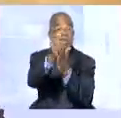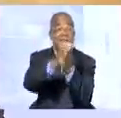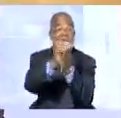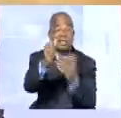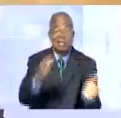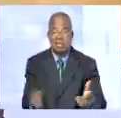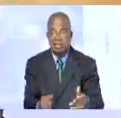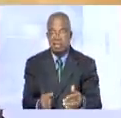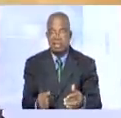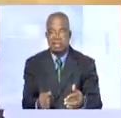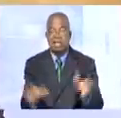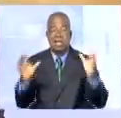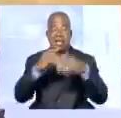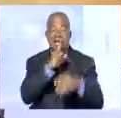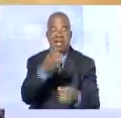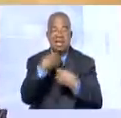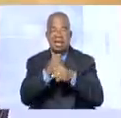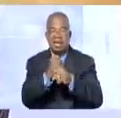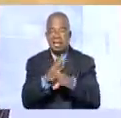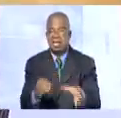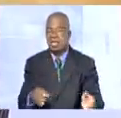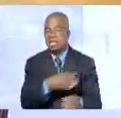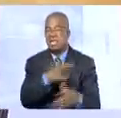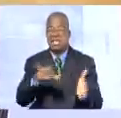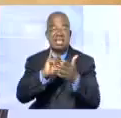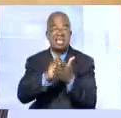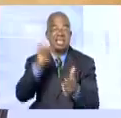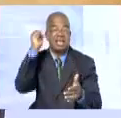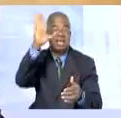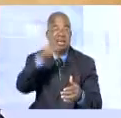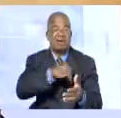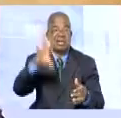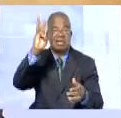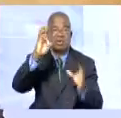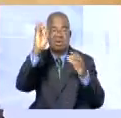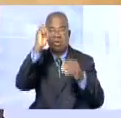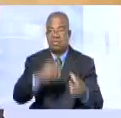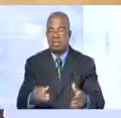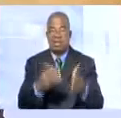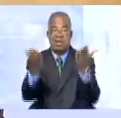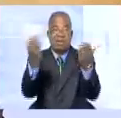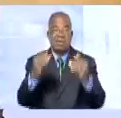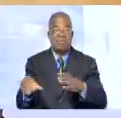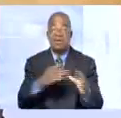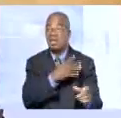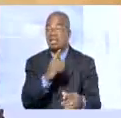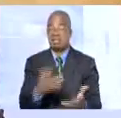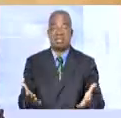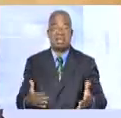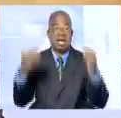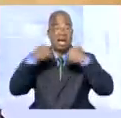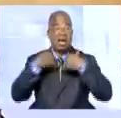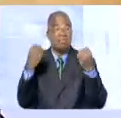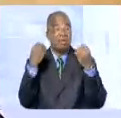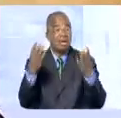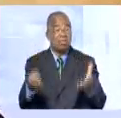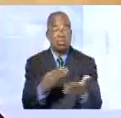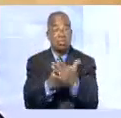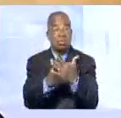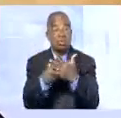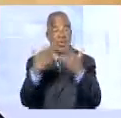place. Ces femmes des 60 villages d'Abidjan veulent se prendre en charge. Elles ont décidé de faire la promotion de tous les dérivés